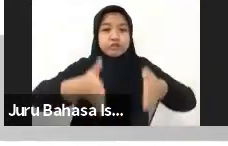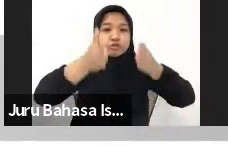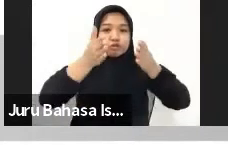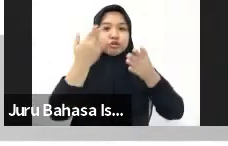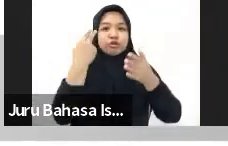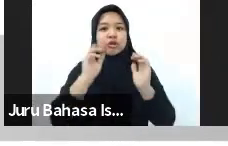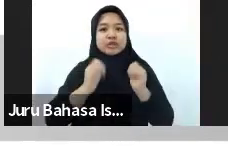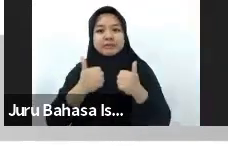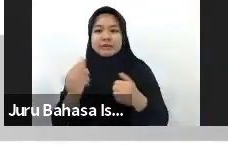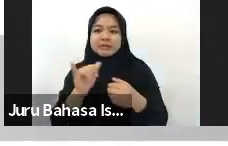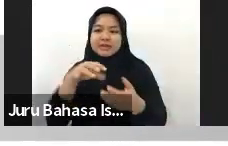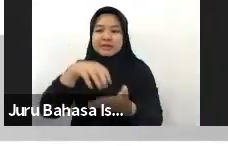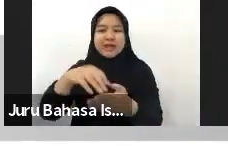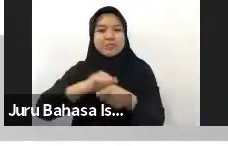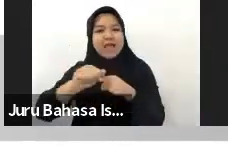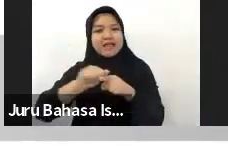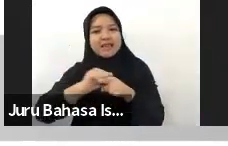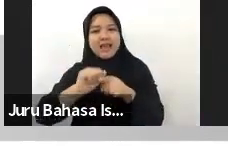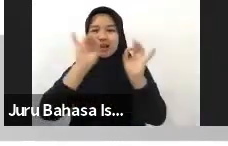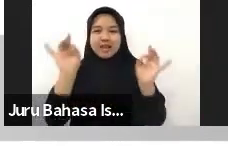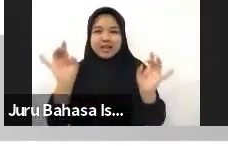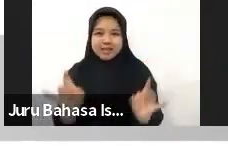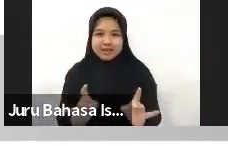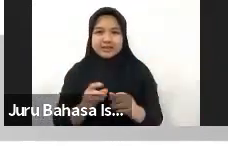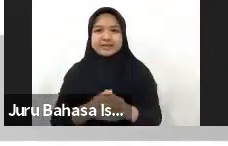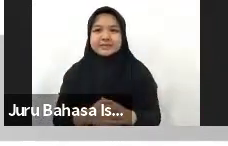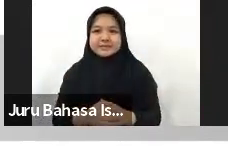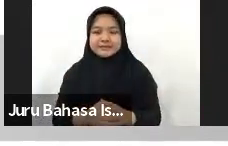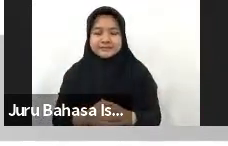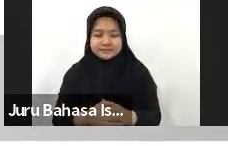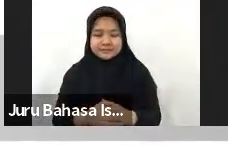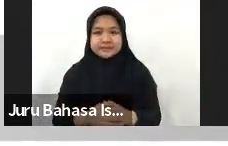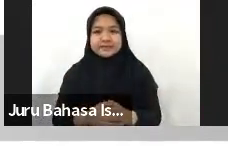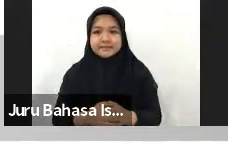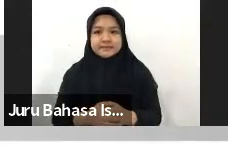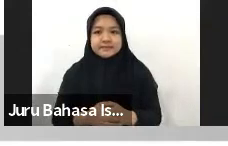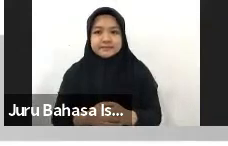menyiapkan pelatihan, dan lain sebagainya. Oke, ke slide berikutnya.